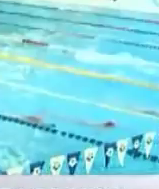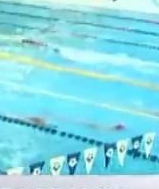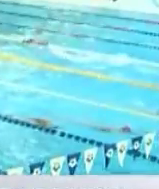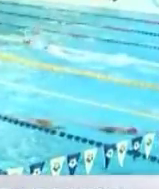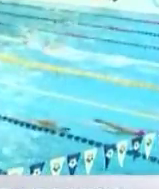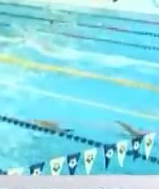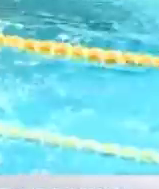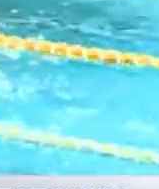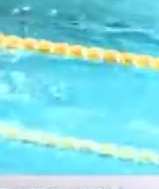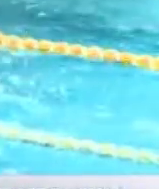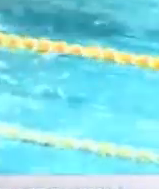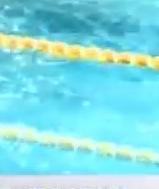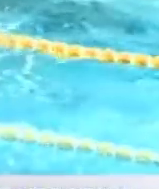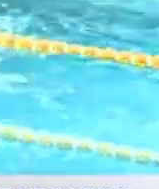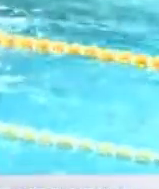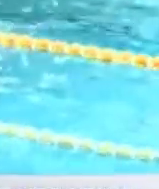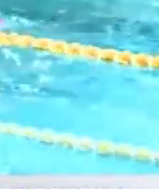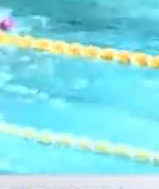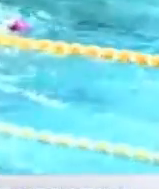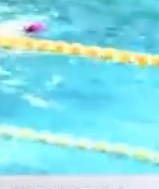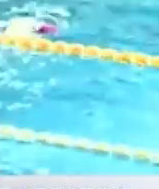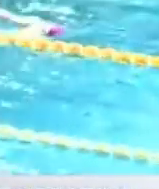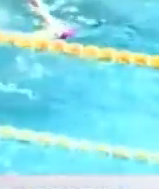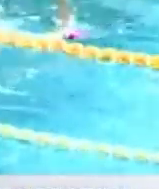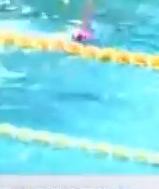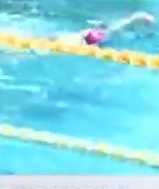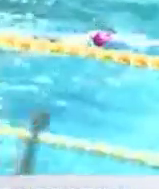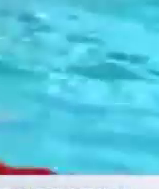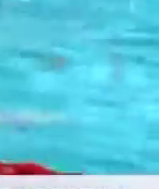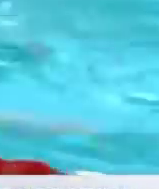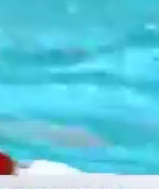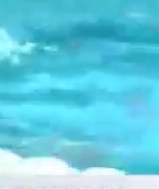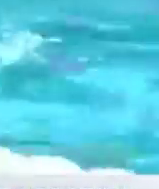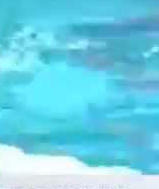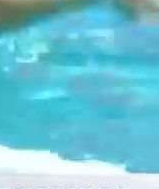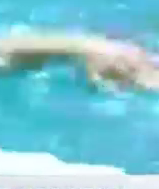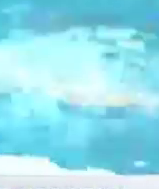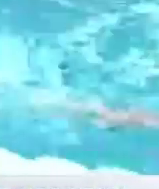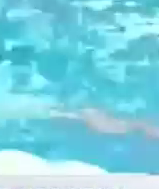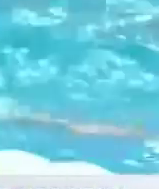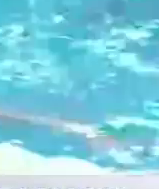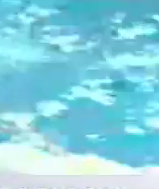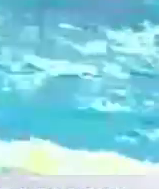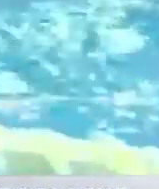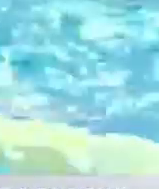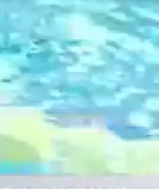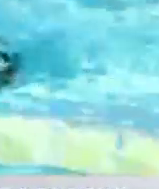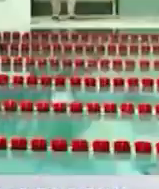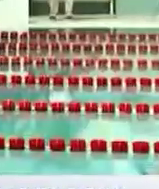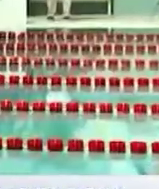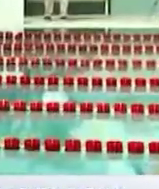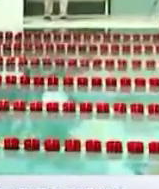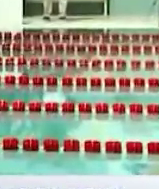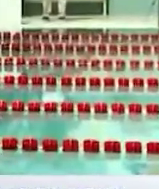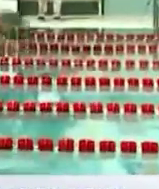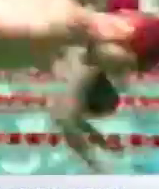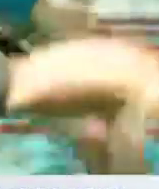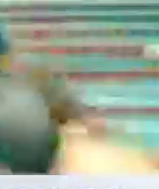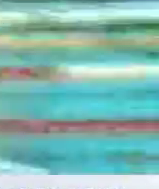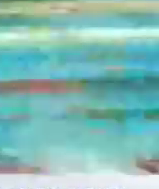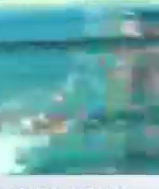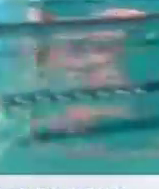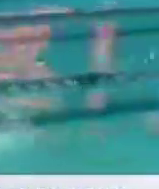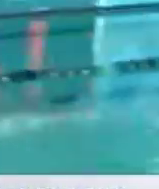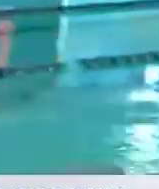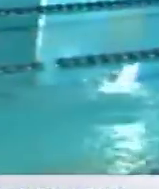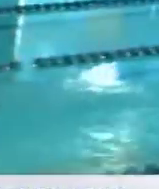планируется сформировать взрослую и юношескую сборные команды, которые в этом году отправятся на летние Азиатские игры в Индонезии и летние